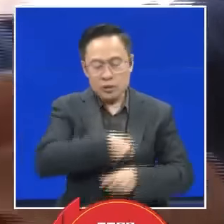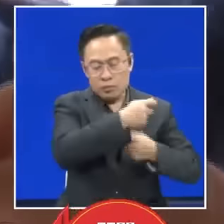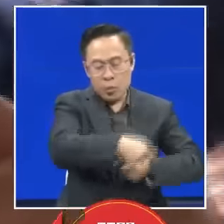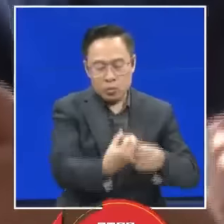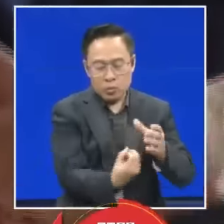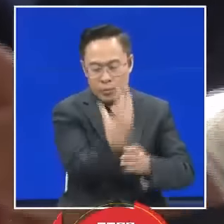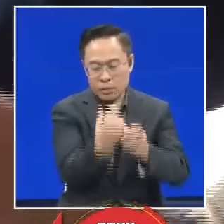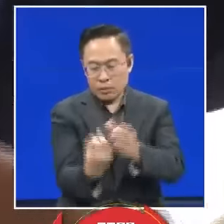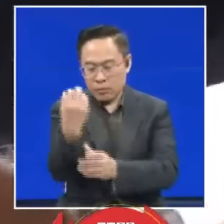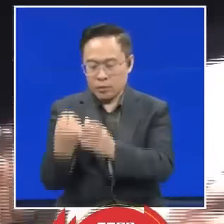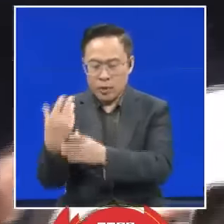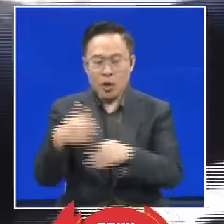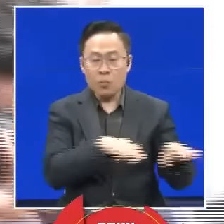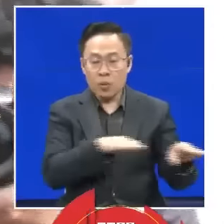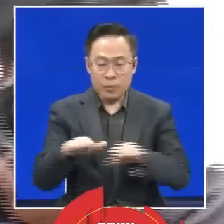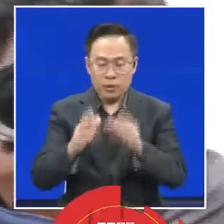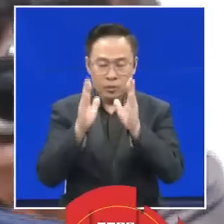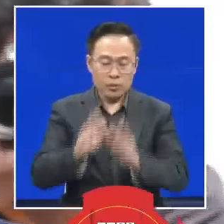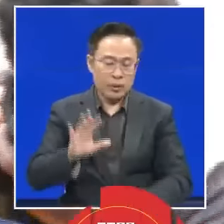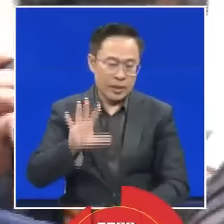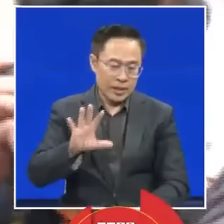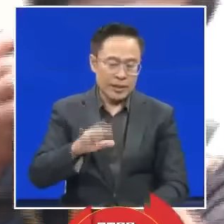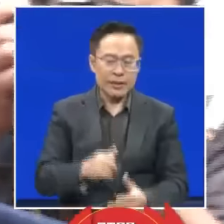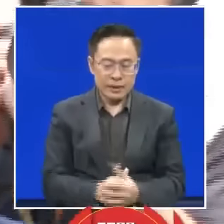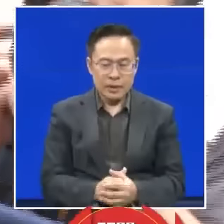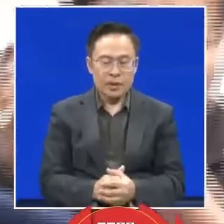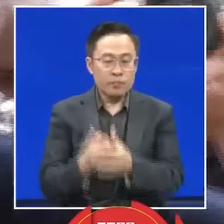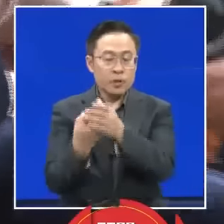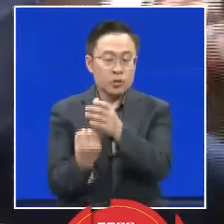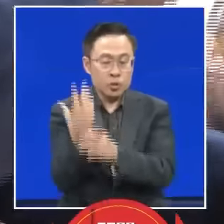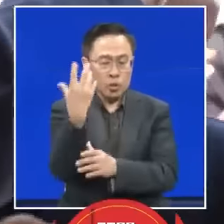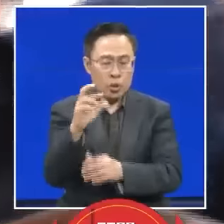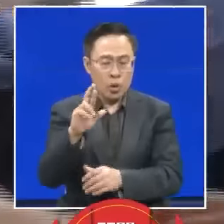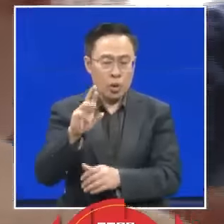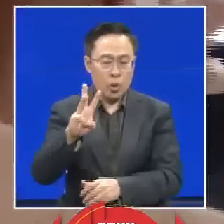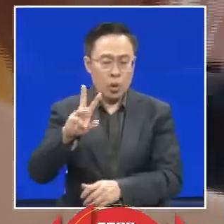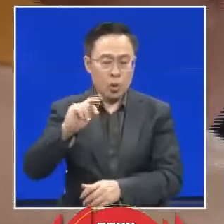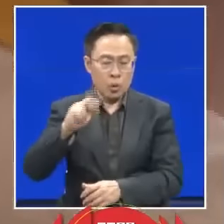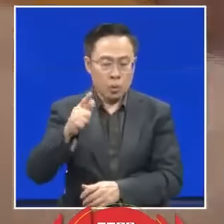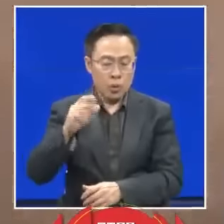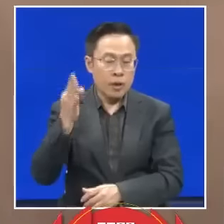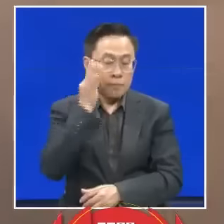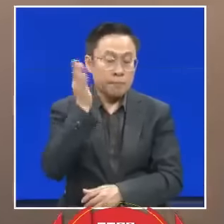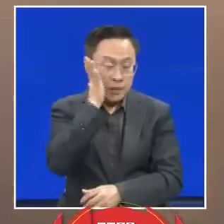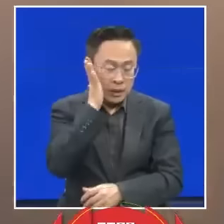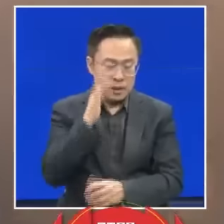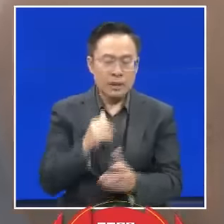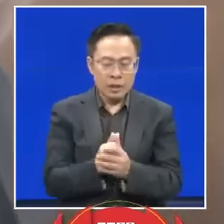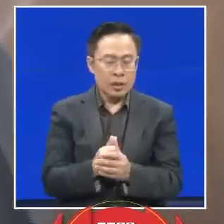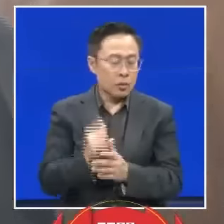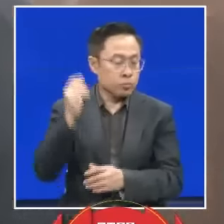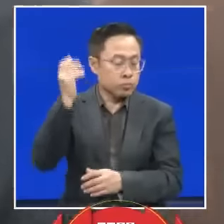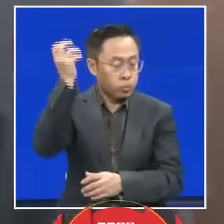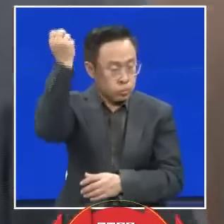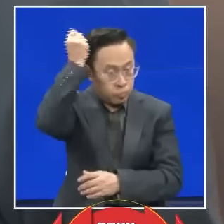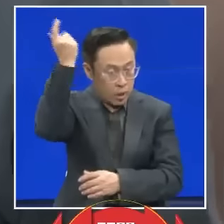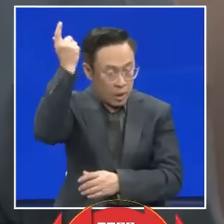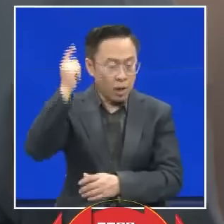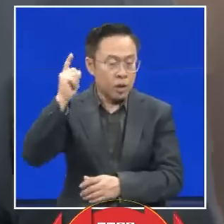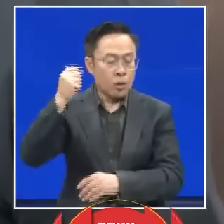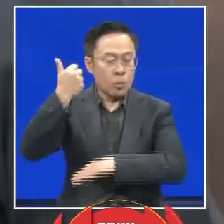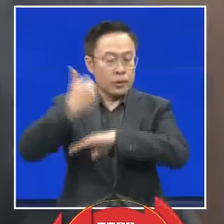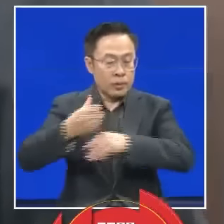ายทักษิณรวมไปถึงการปลูกต้นรวมรวงผึ้งนะครับร่วมกับนางสาวแพรทองทานชินวัตรซึ่งก็เป็นบุตรสาว